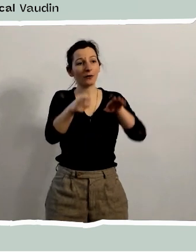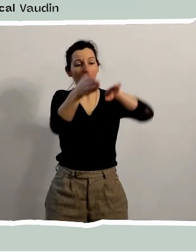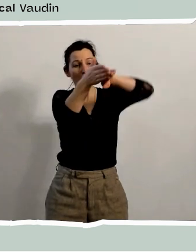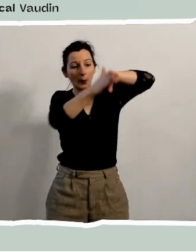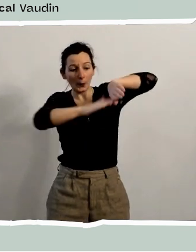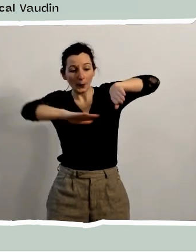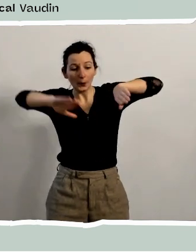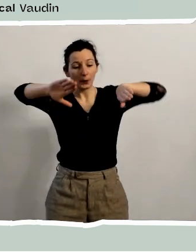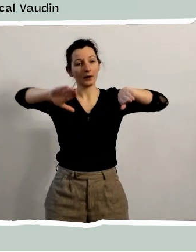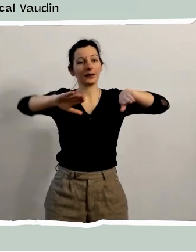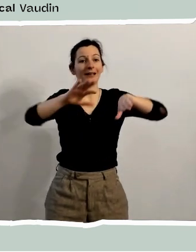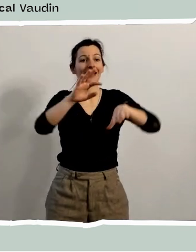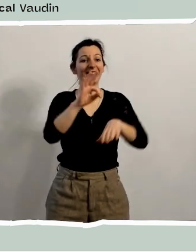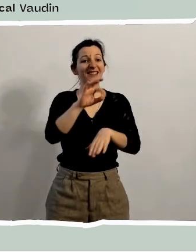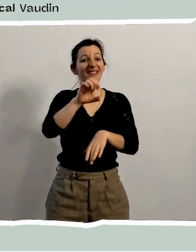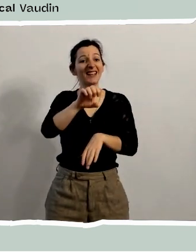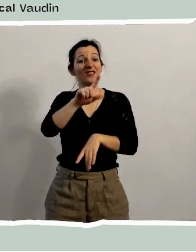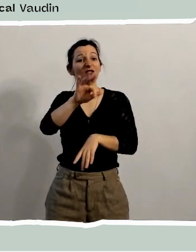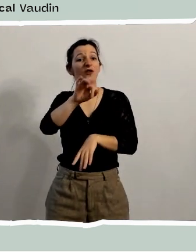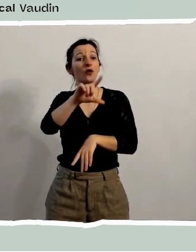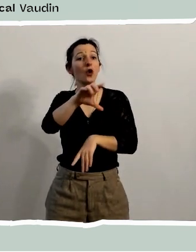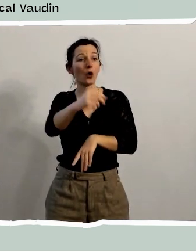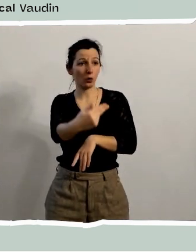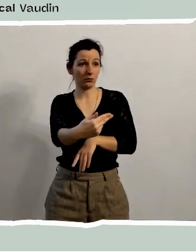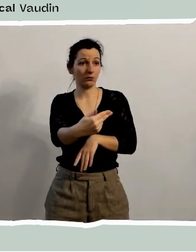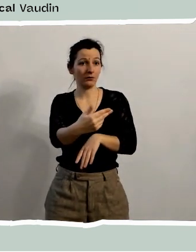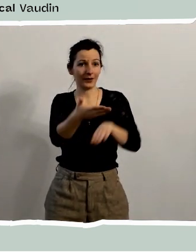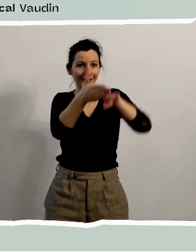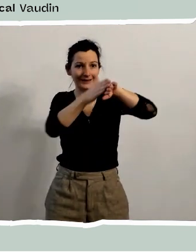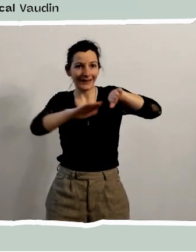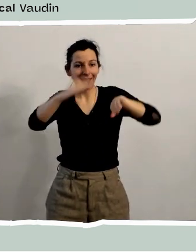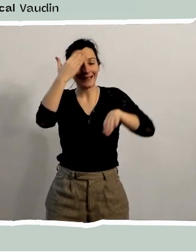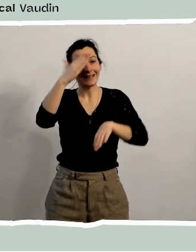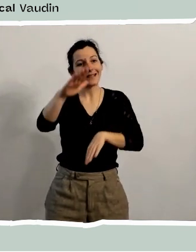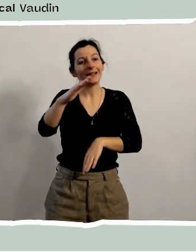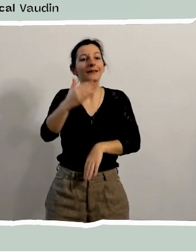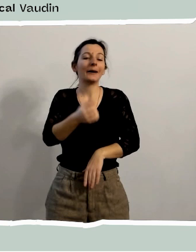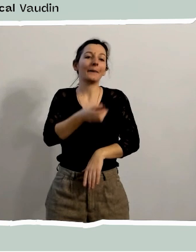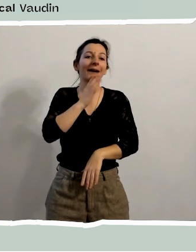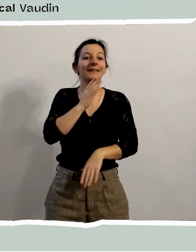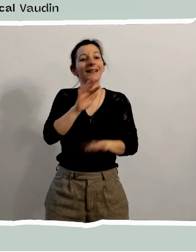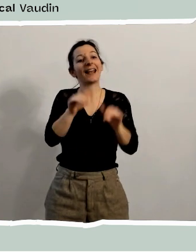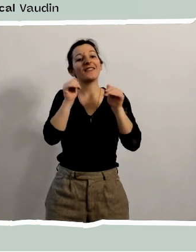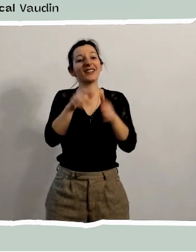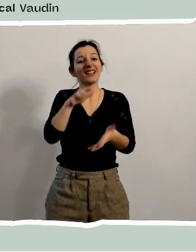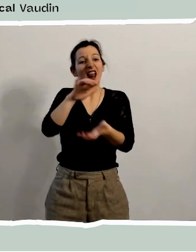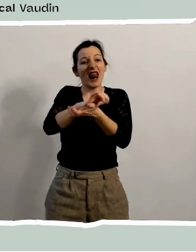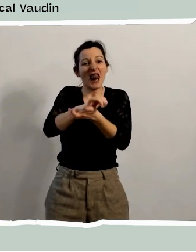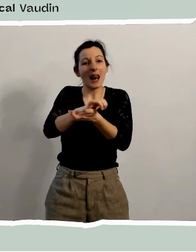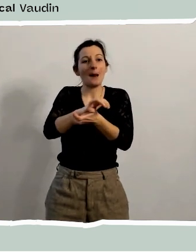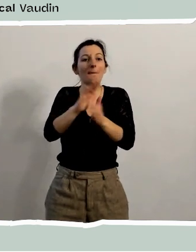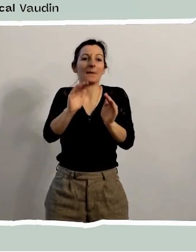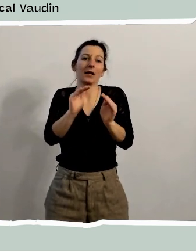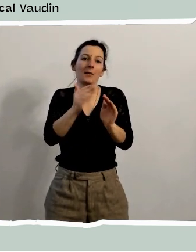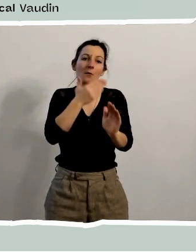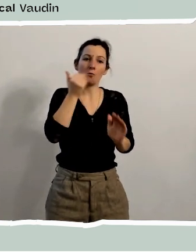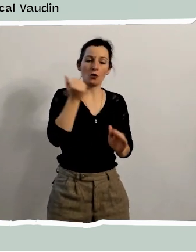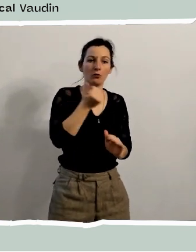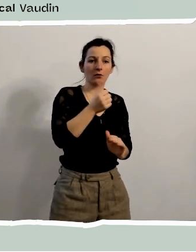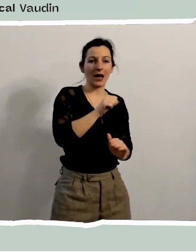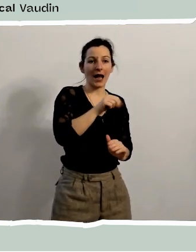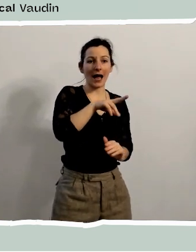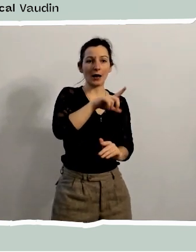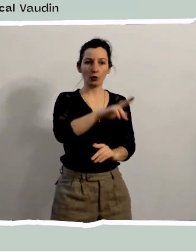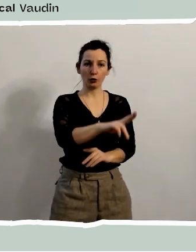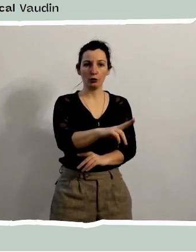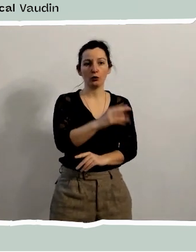revêtements Téflon, c'est du PFAS. Donc on va éviter, je sais que c'est pratique, ça colle pas, mais l'aluminium, c'est quand même beaucoup plus neutre